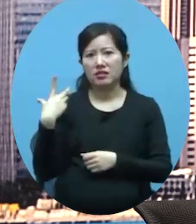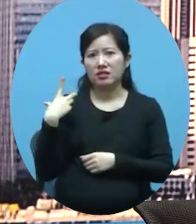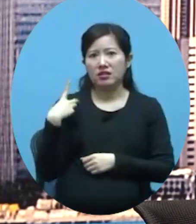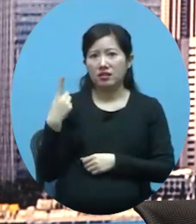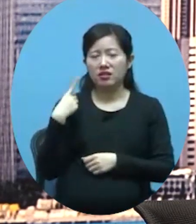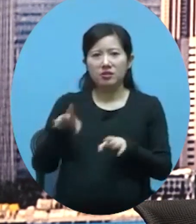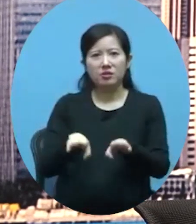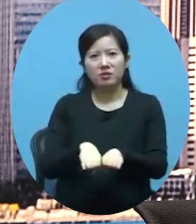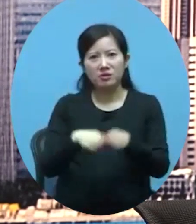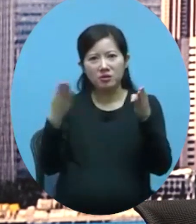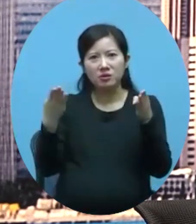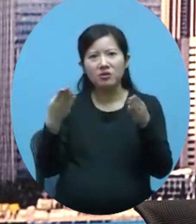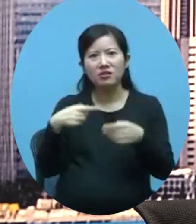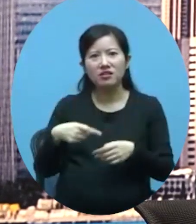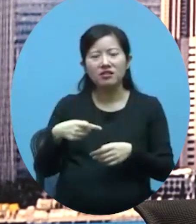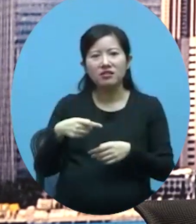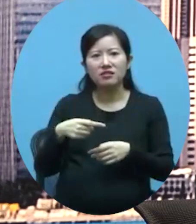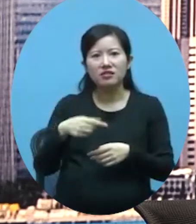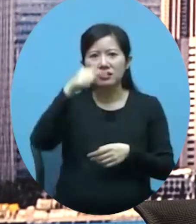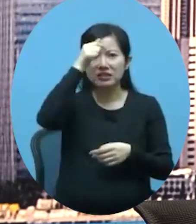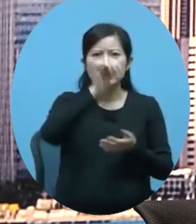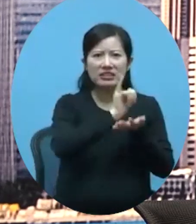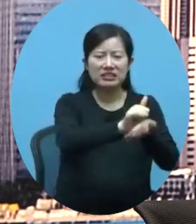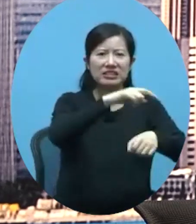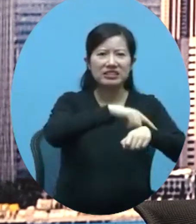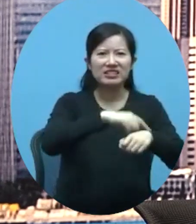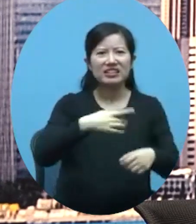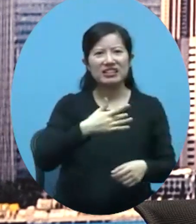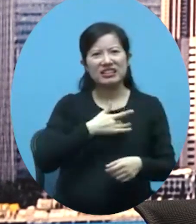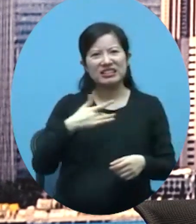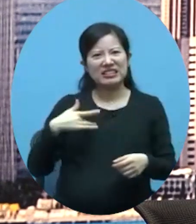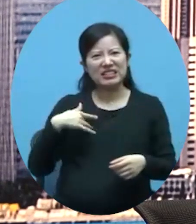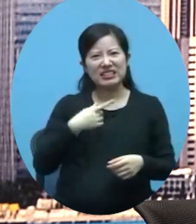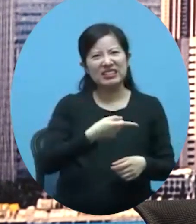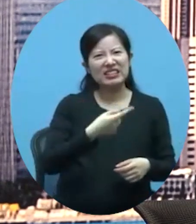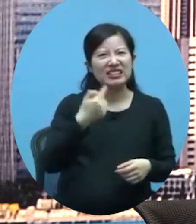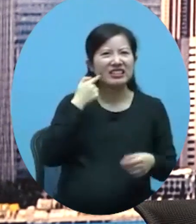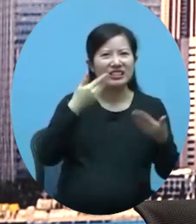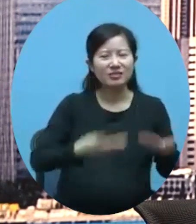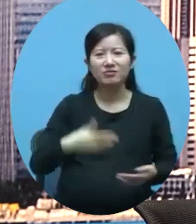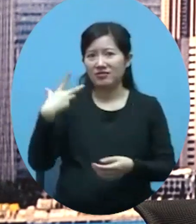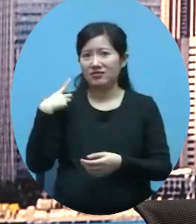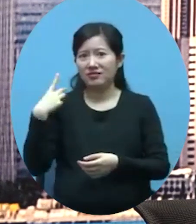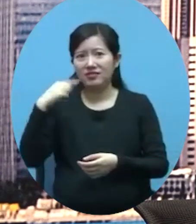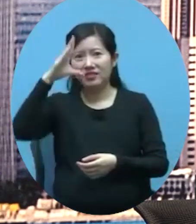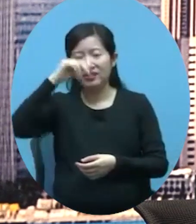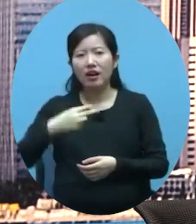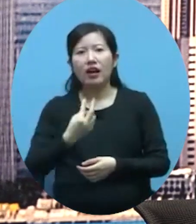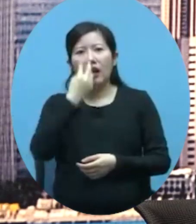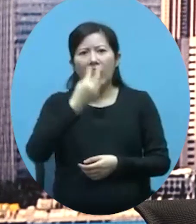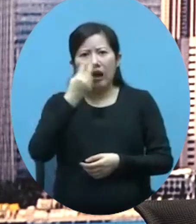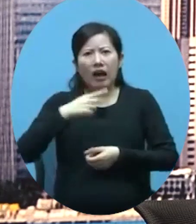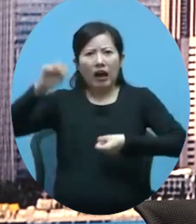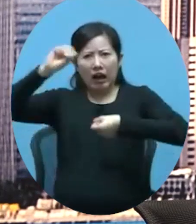开始他入院的时候其实肺炎也很严重昨天晚上气喘多了